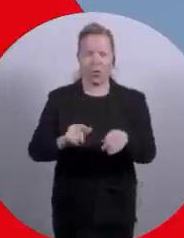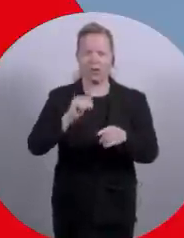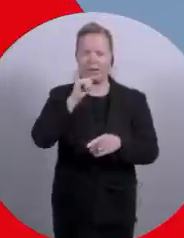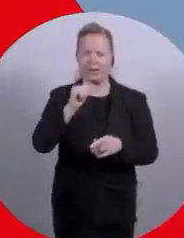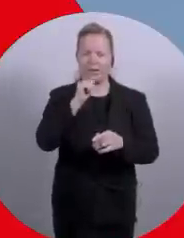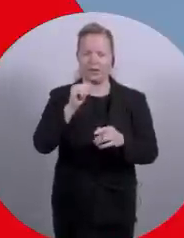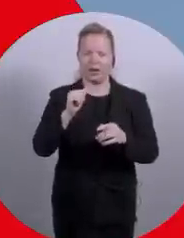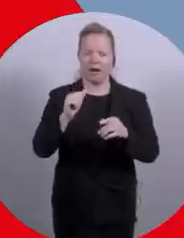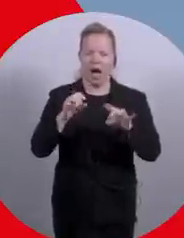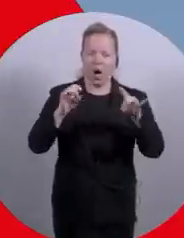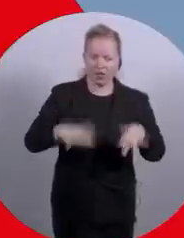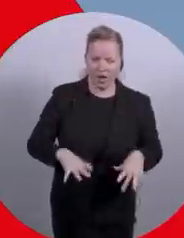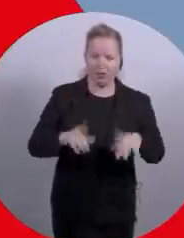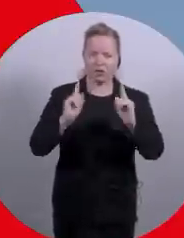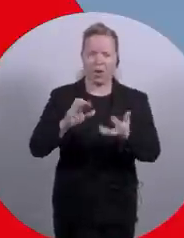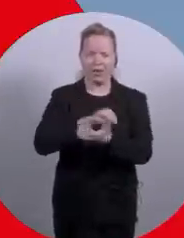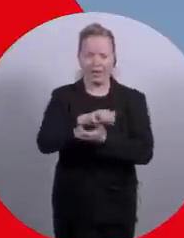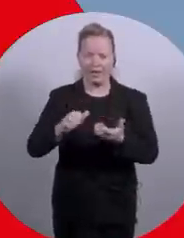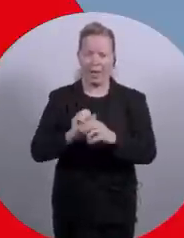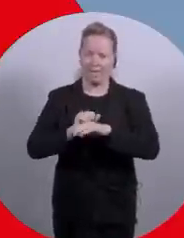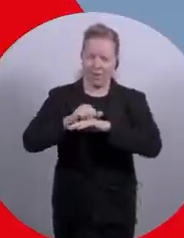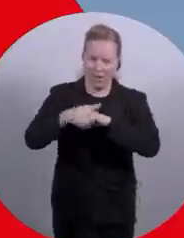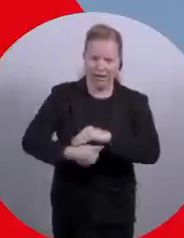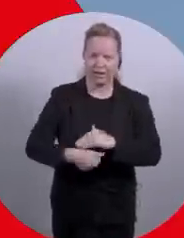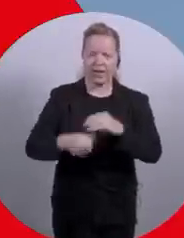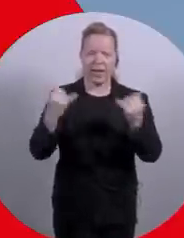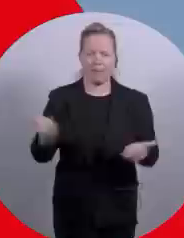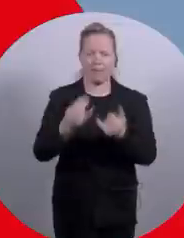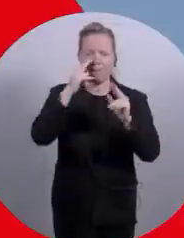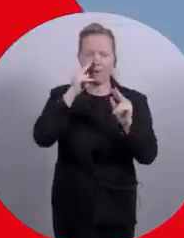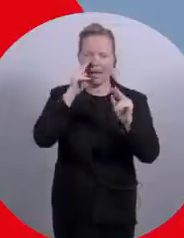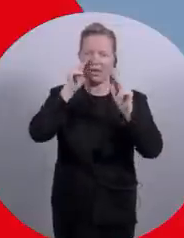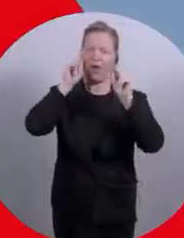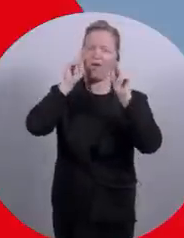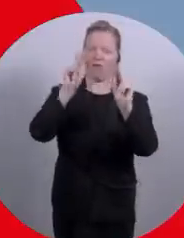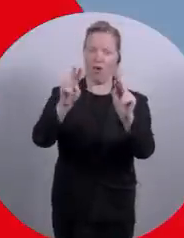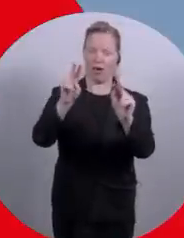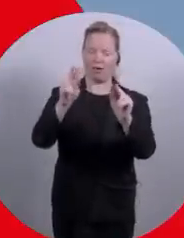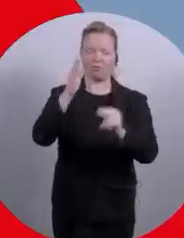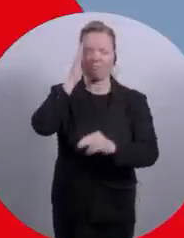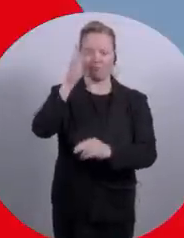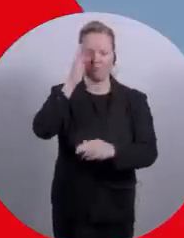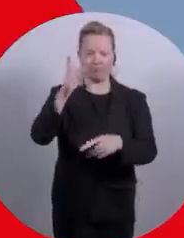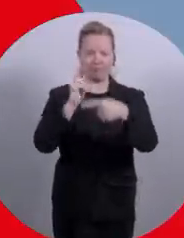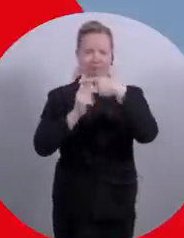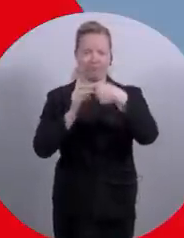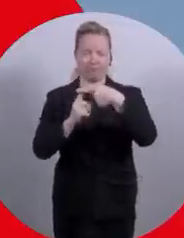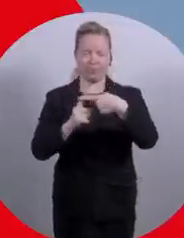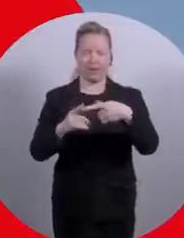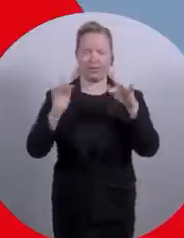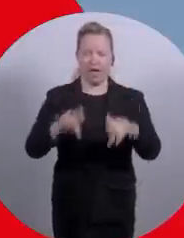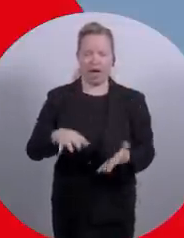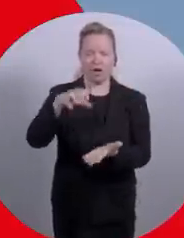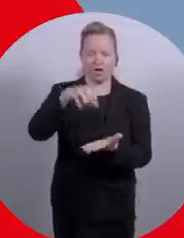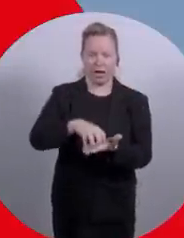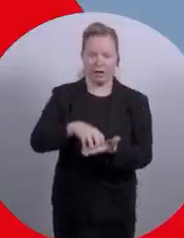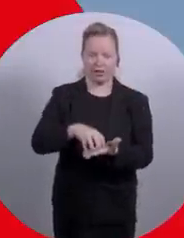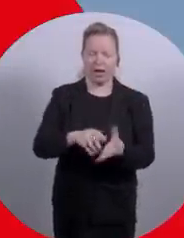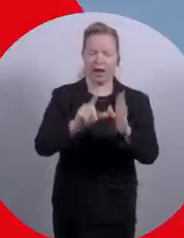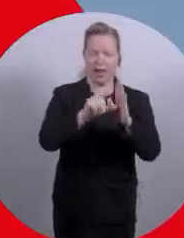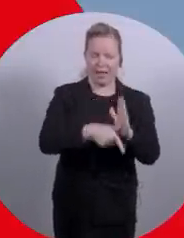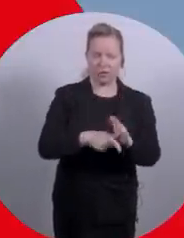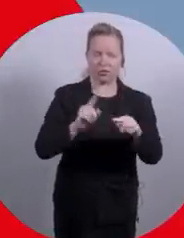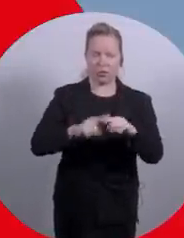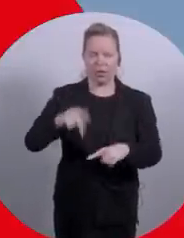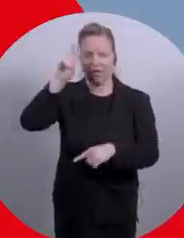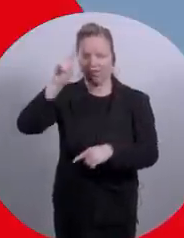den Blick nach vorne zu haben was dann dazu führt dass es eben in zwei großen Städten Österreichs in Linz und